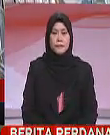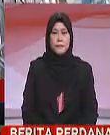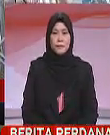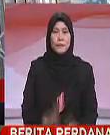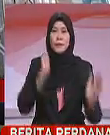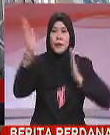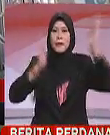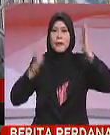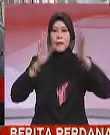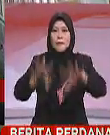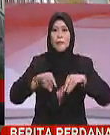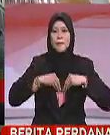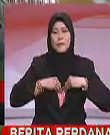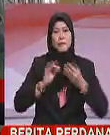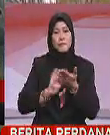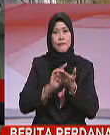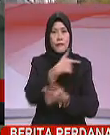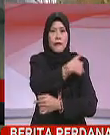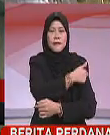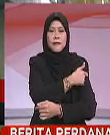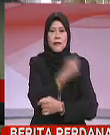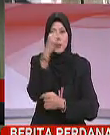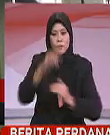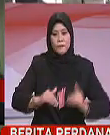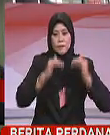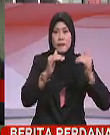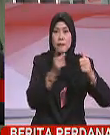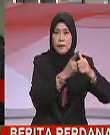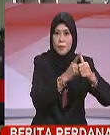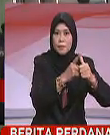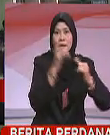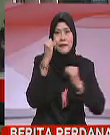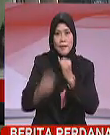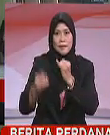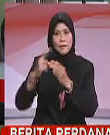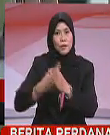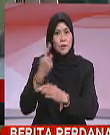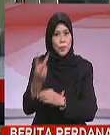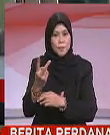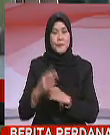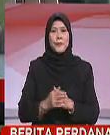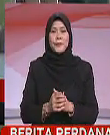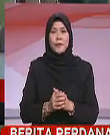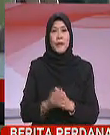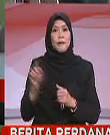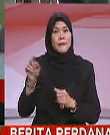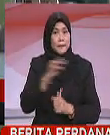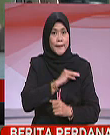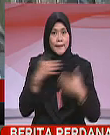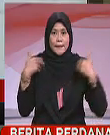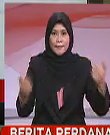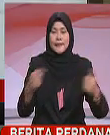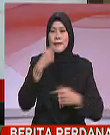Malaysia dijangka menerima bekalan vaksin Pfizer untuk fasa pertama pada hujung Februari ini. Dr. Adham mengulas kenyataan